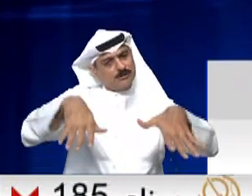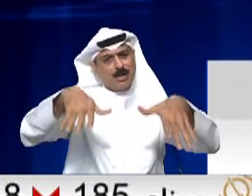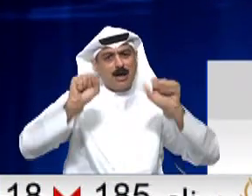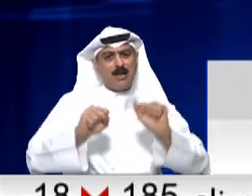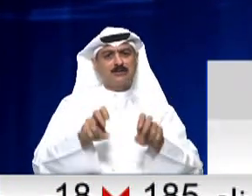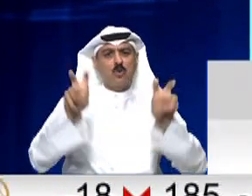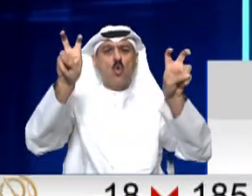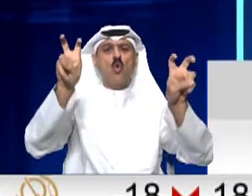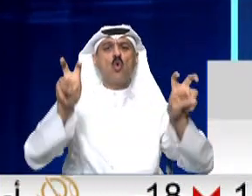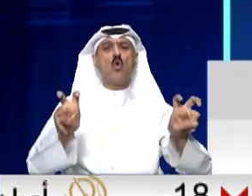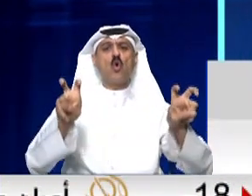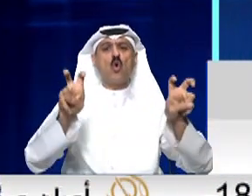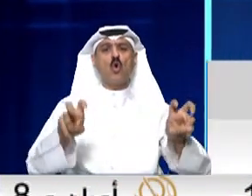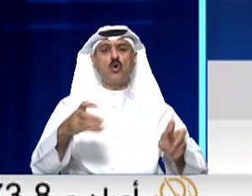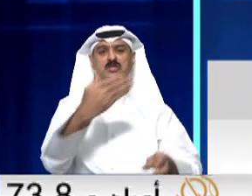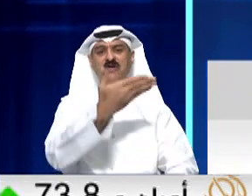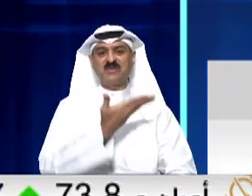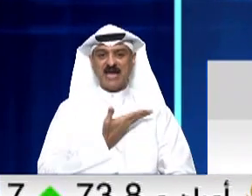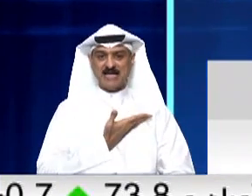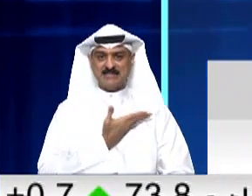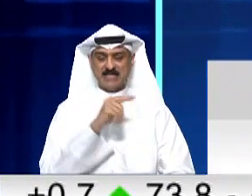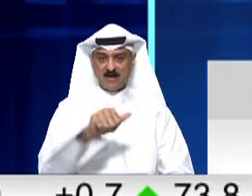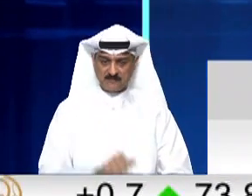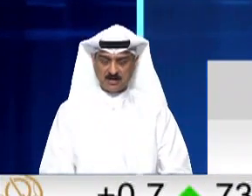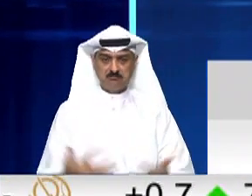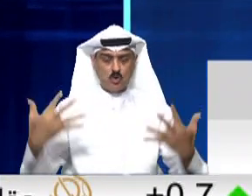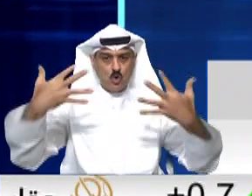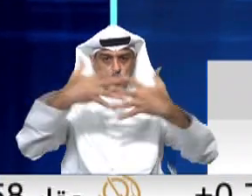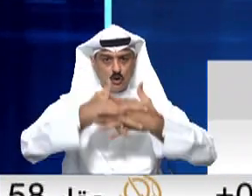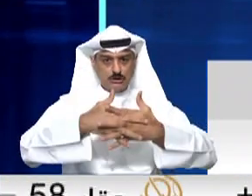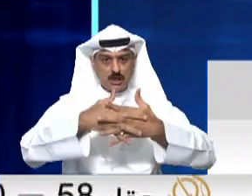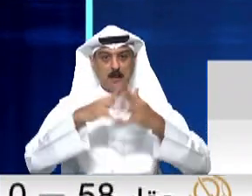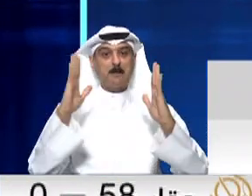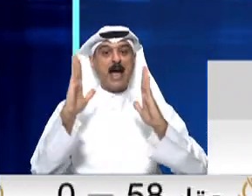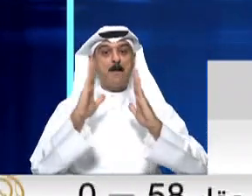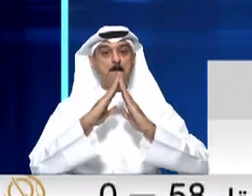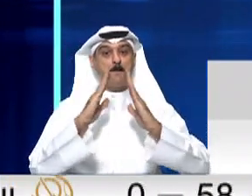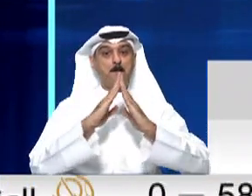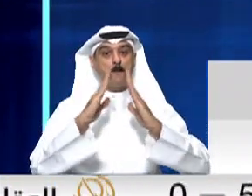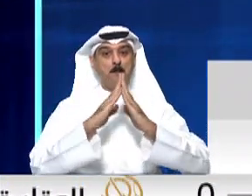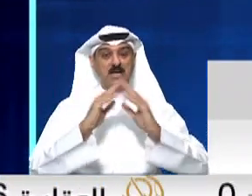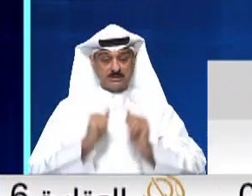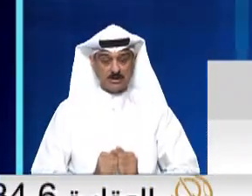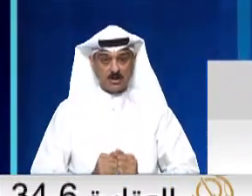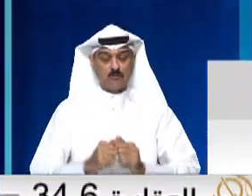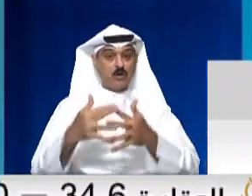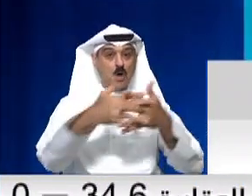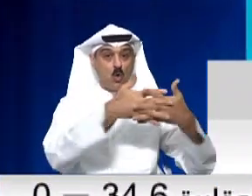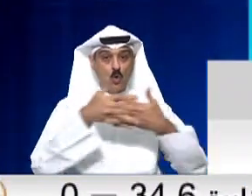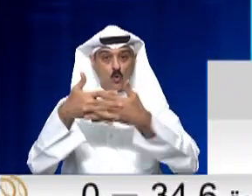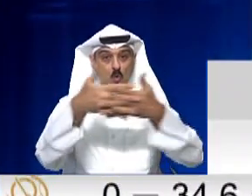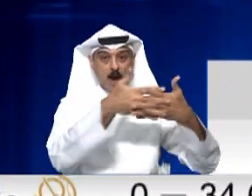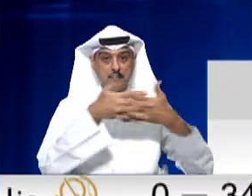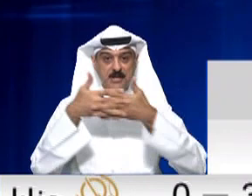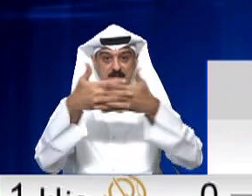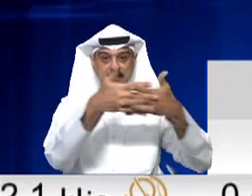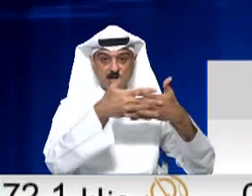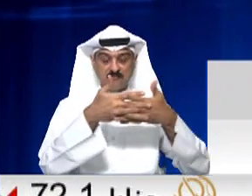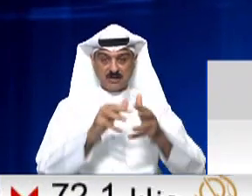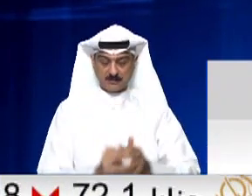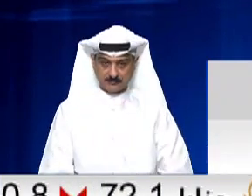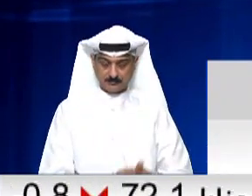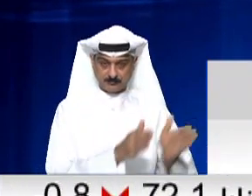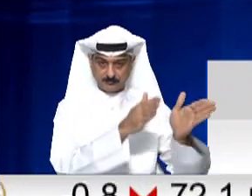هدنه انسانيه في قطاع غزه بالشراكه مع جمهوريه مصر العربيه الشقيقه والولايات المتحده الامريكيه